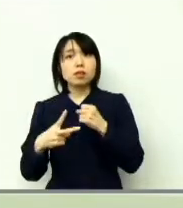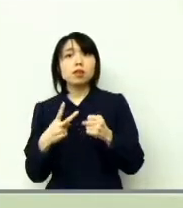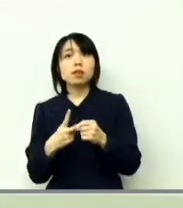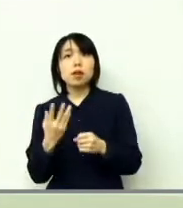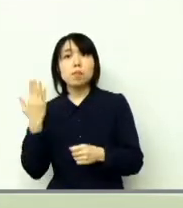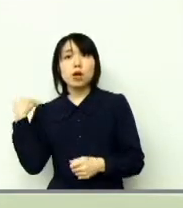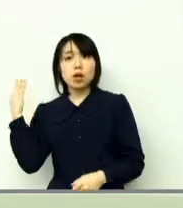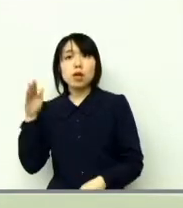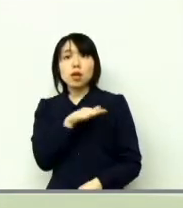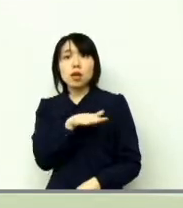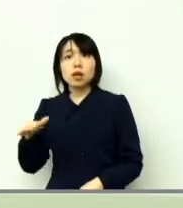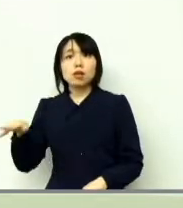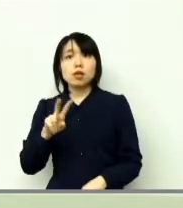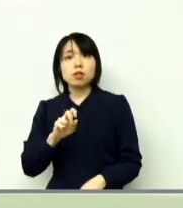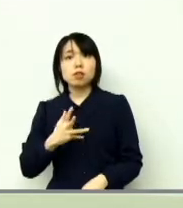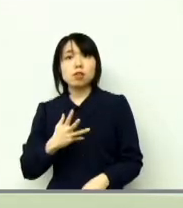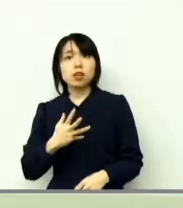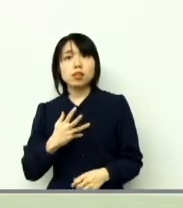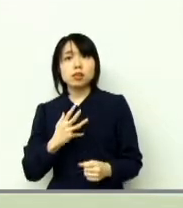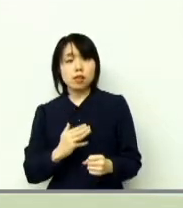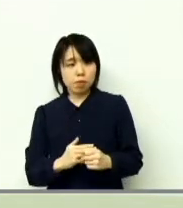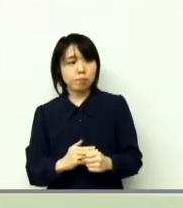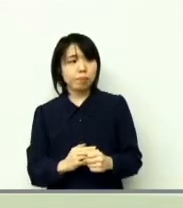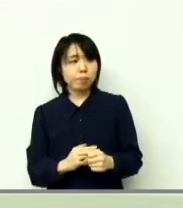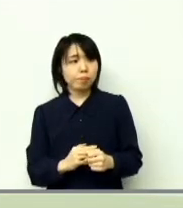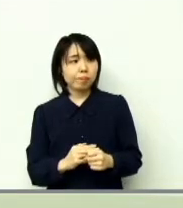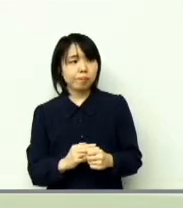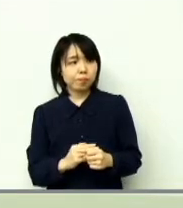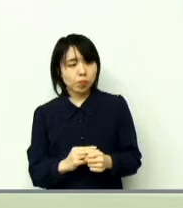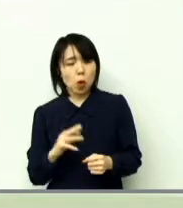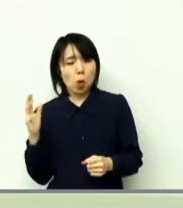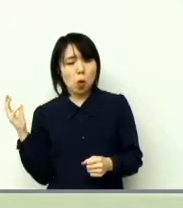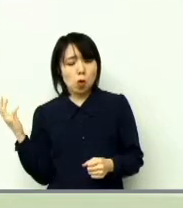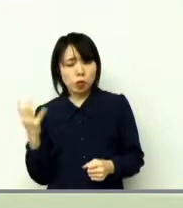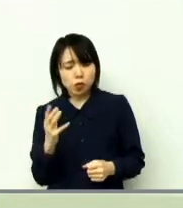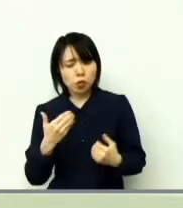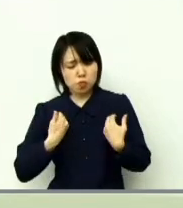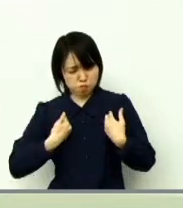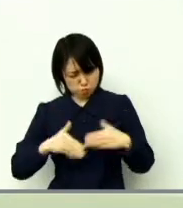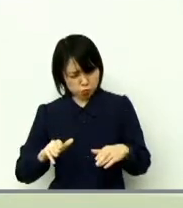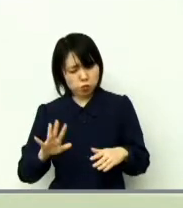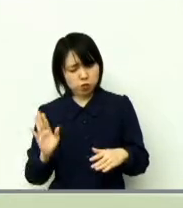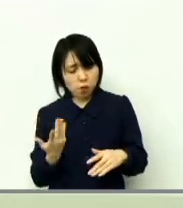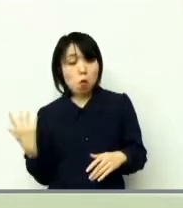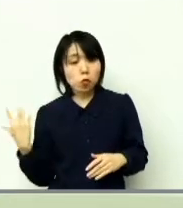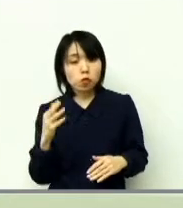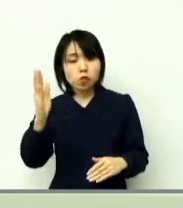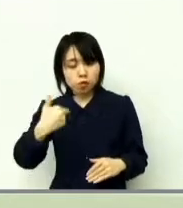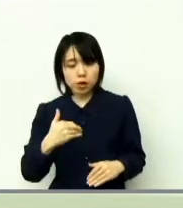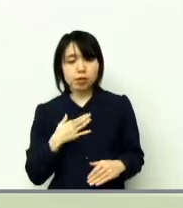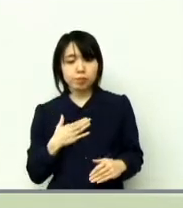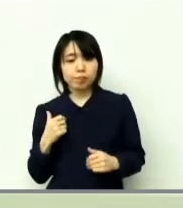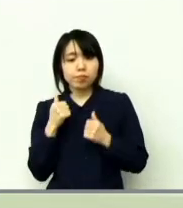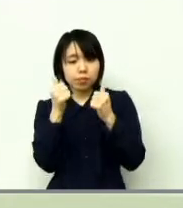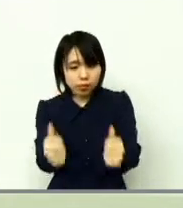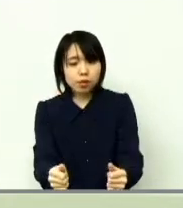けれども、不要不急の救急出動件数としましては、救急出動件数が